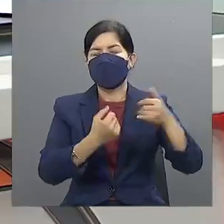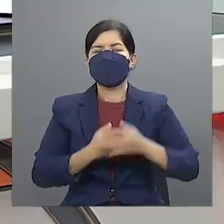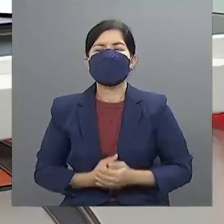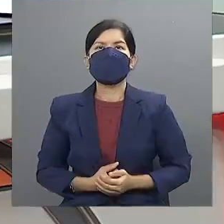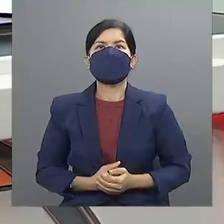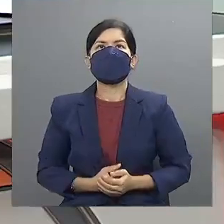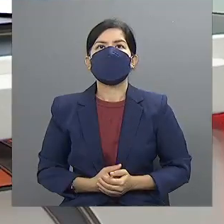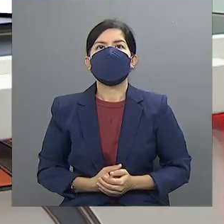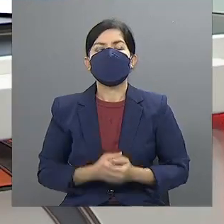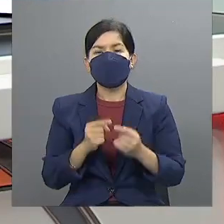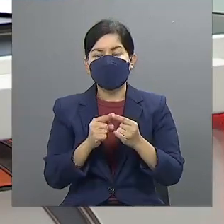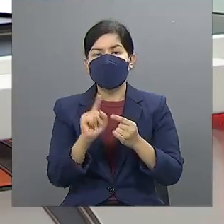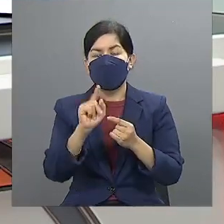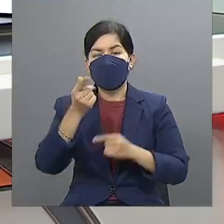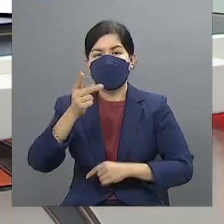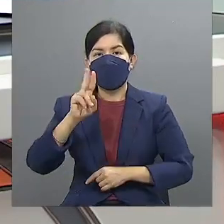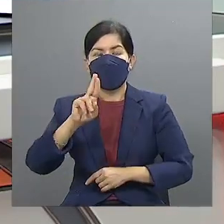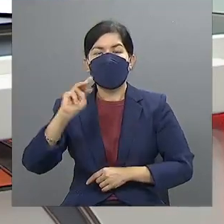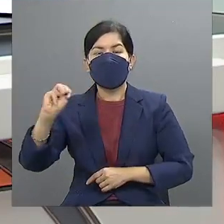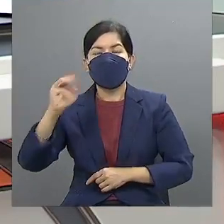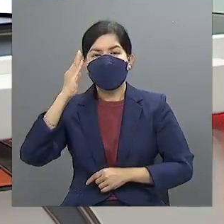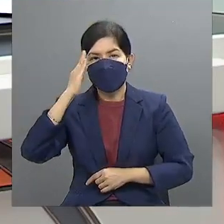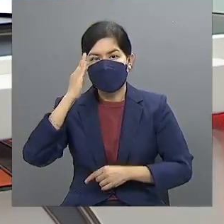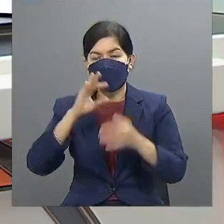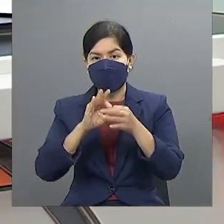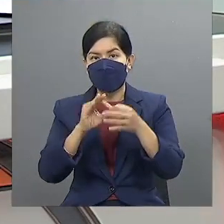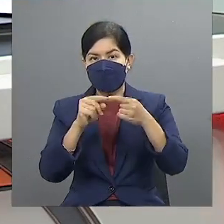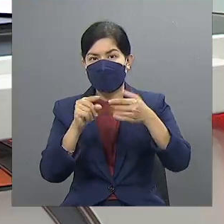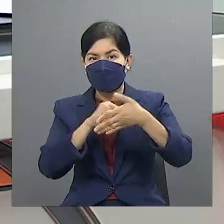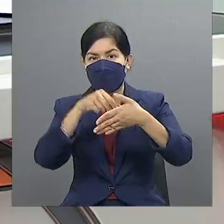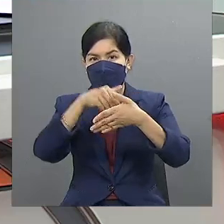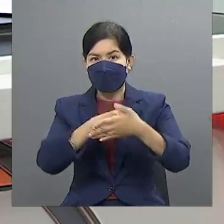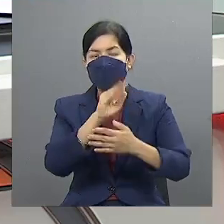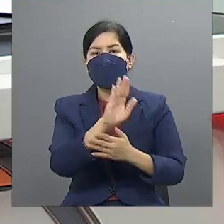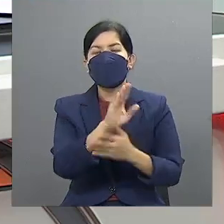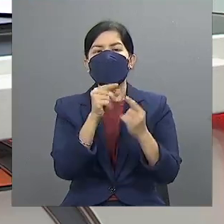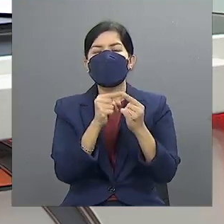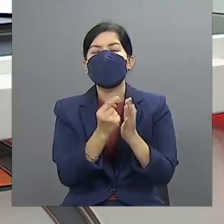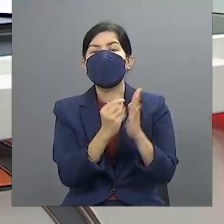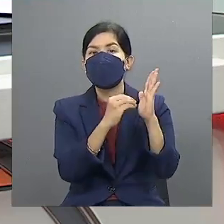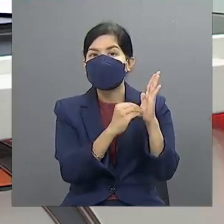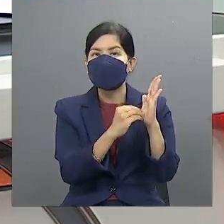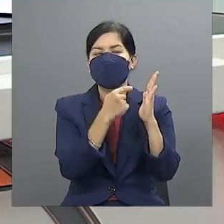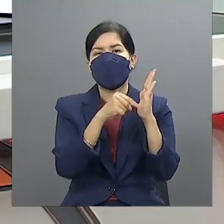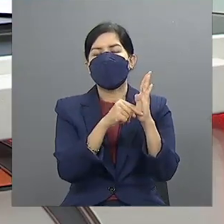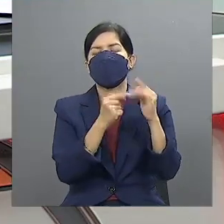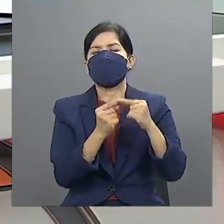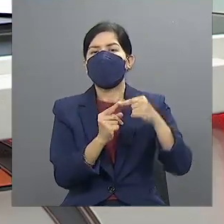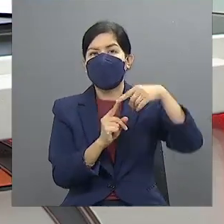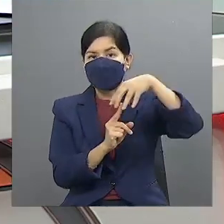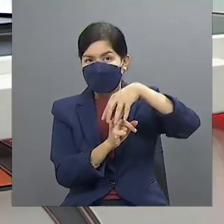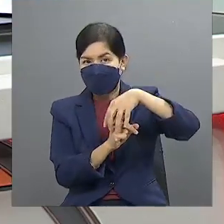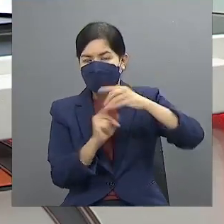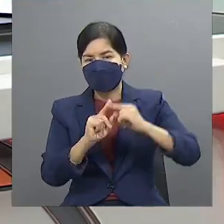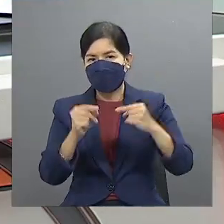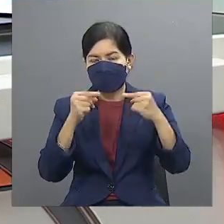คณะรัฐมนตรีได้รับทราบการเลือกตั้งท้องถิ่นไม่ว่าจะเป็นในกรุงเทพรวมไปถึงที่เมืองพัทยาแล้วนะคะการกำหนดวันเลือกตั้งห